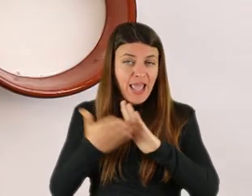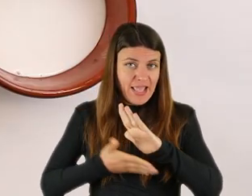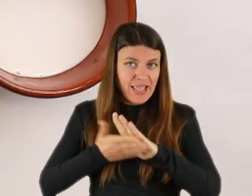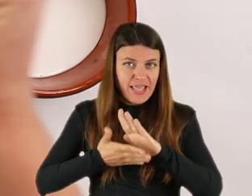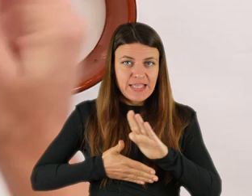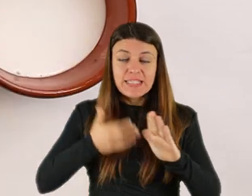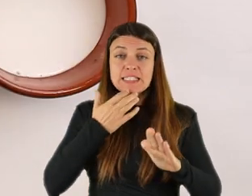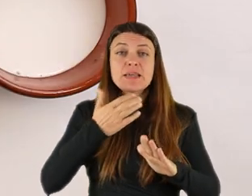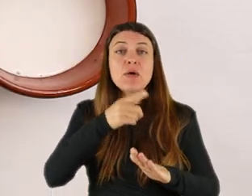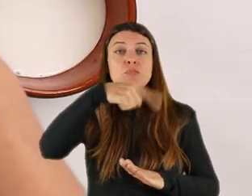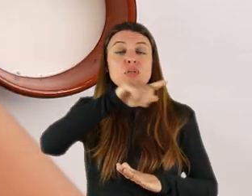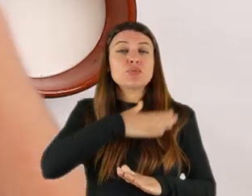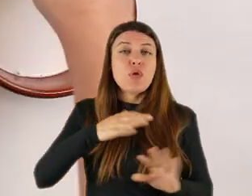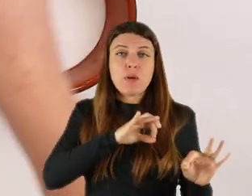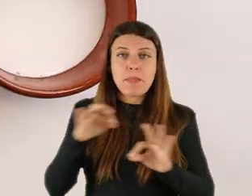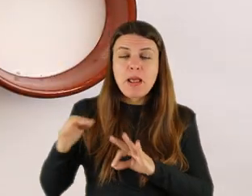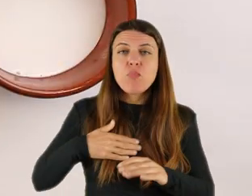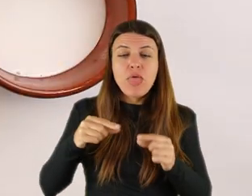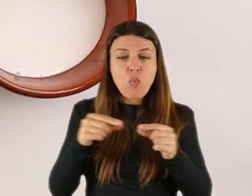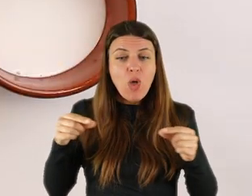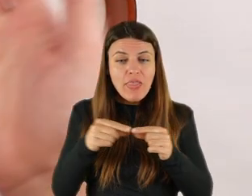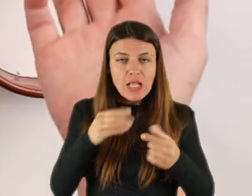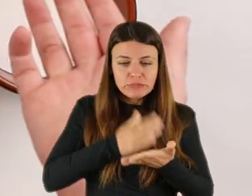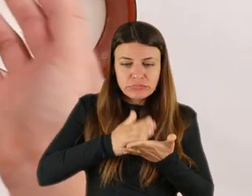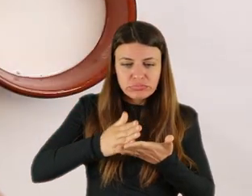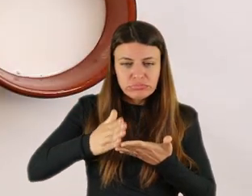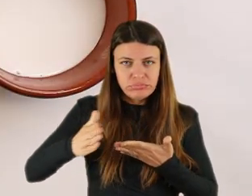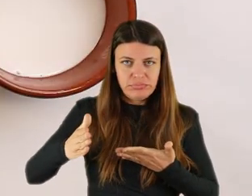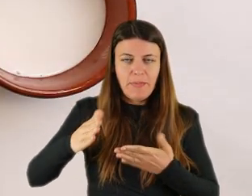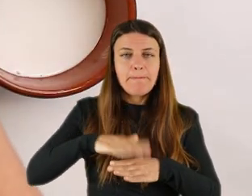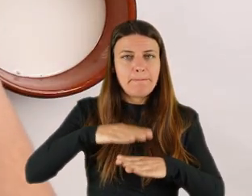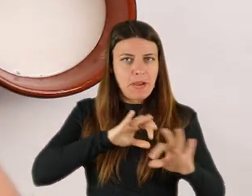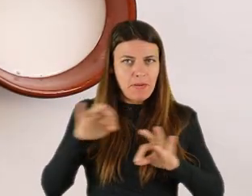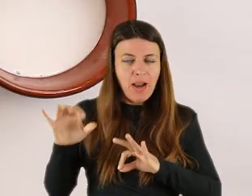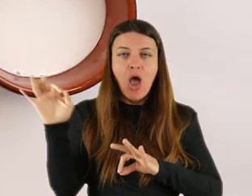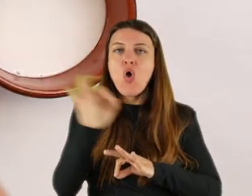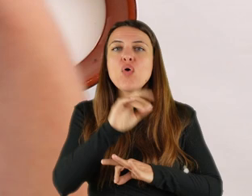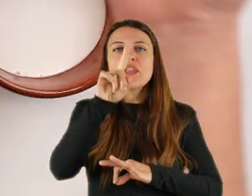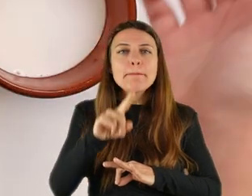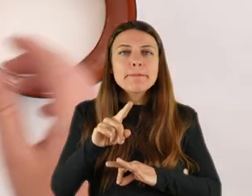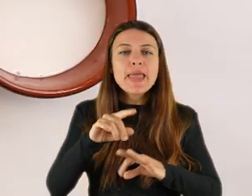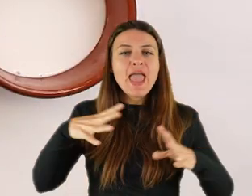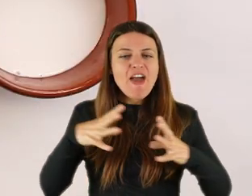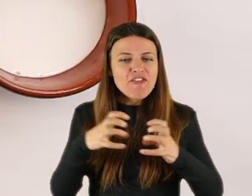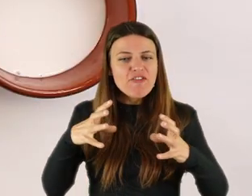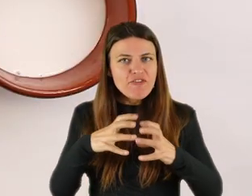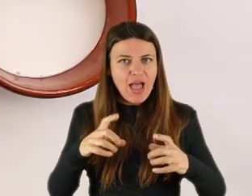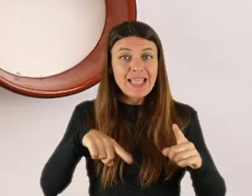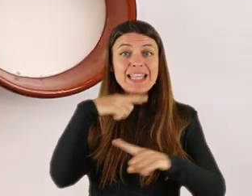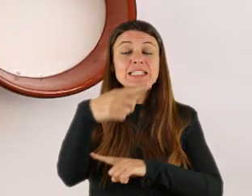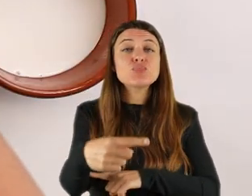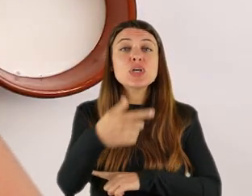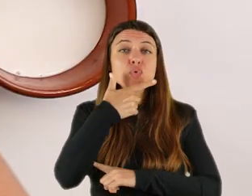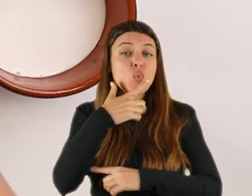amb aquells quadrats i tallar-los per preparar-vos-les. O també podeu fer-les amb peces de fang i llavors pintar-les del color